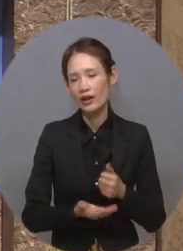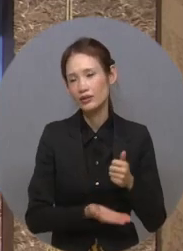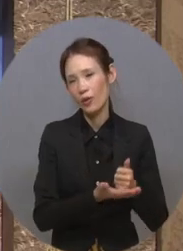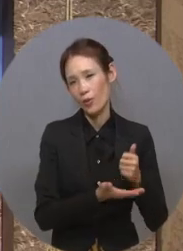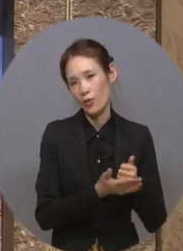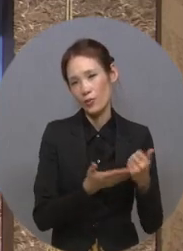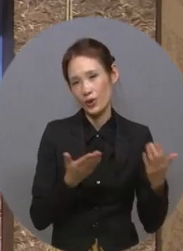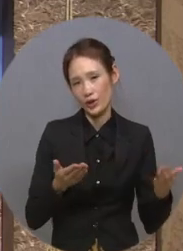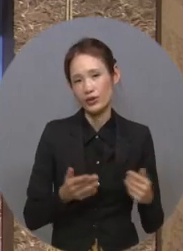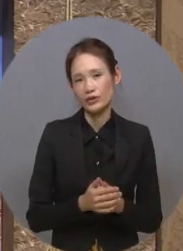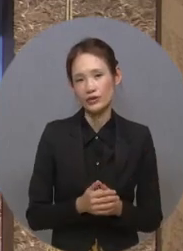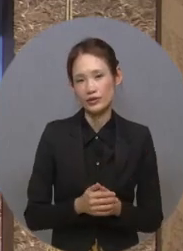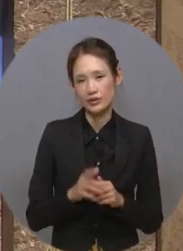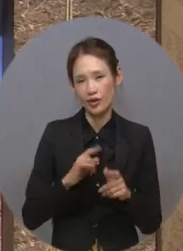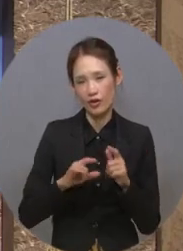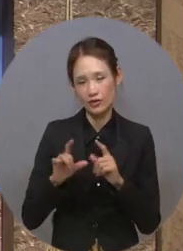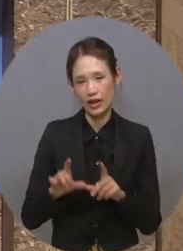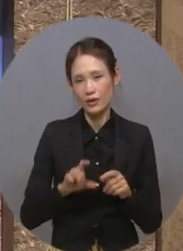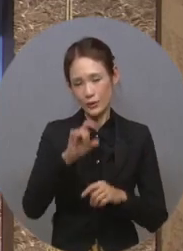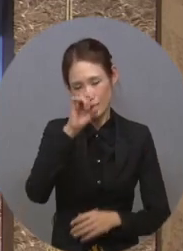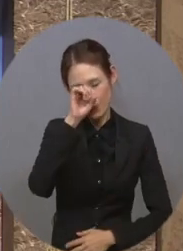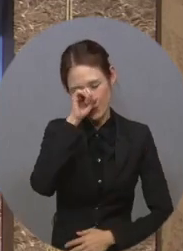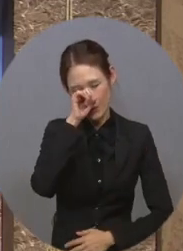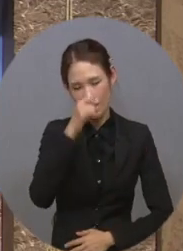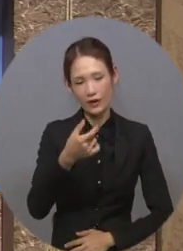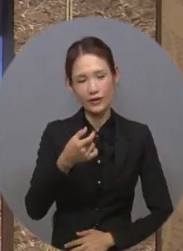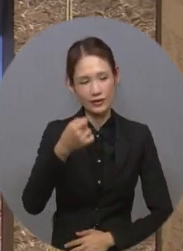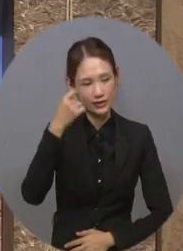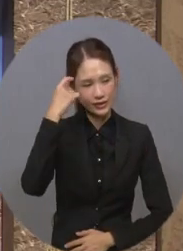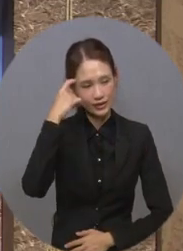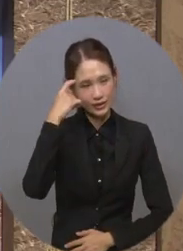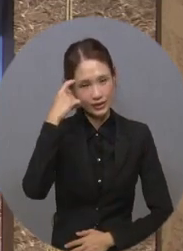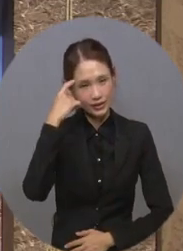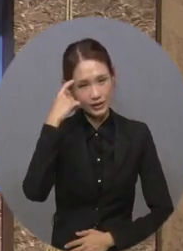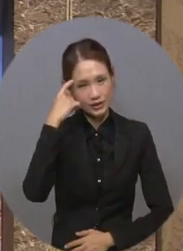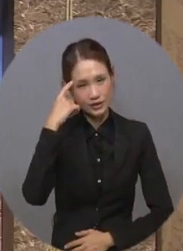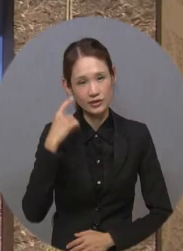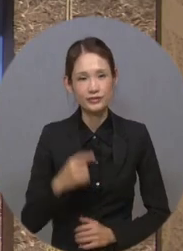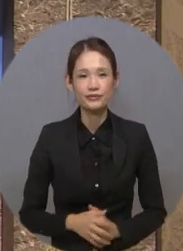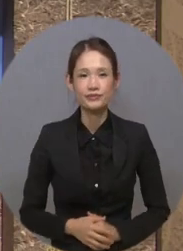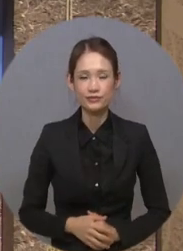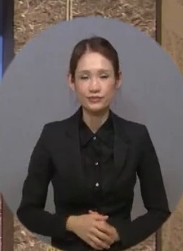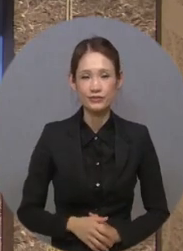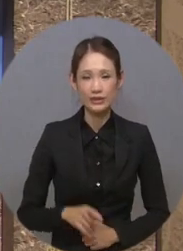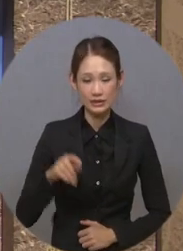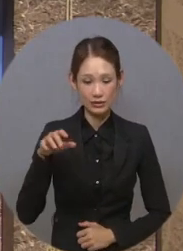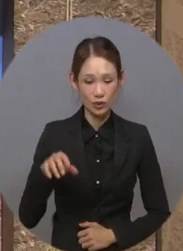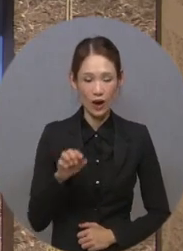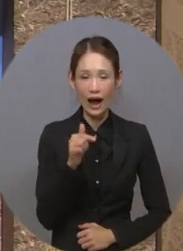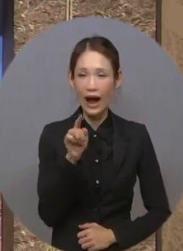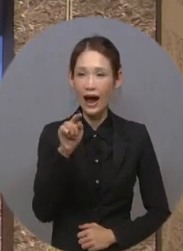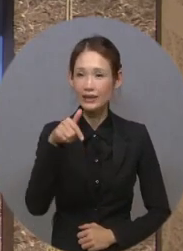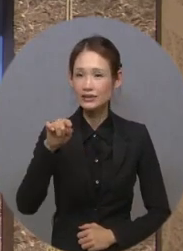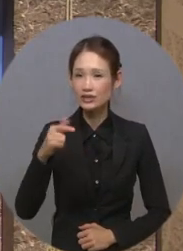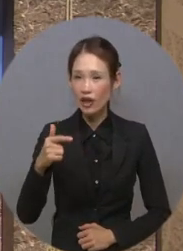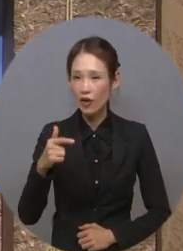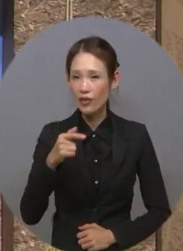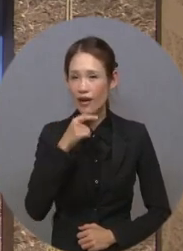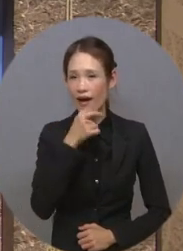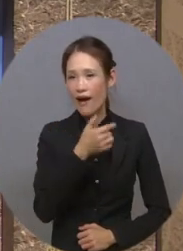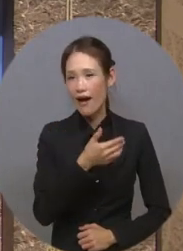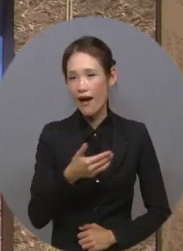네. 또 살기 좋아지지 않나 생각하고요. 또 특히 그쪽에는 그 하천도 넓어요. 하천도